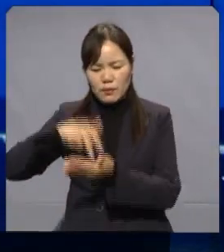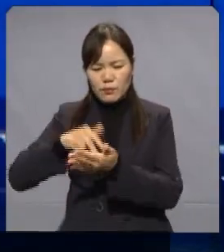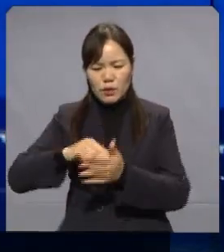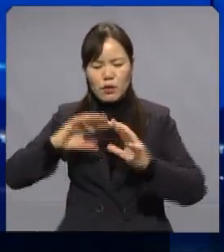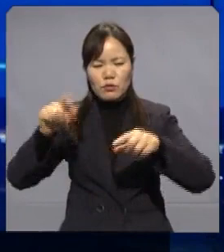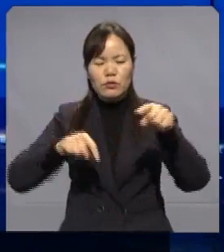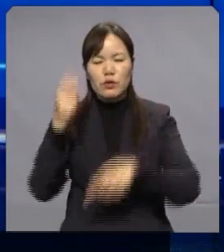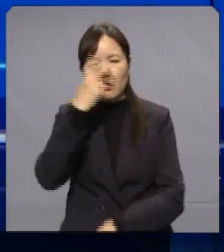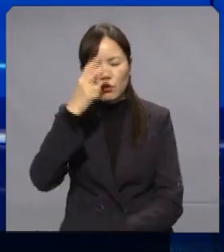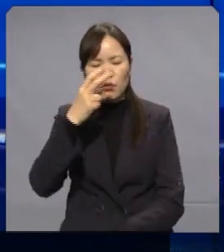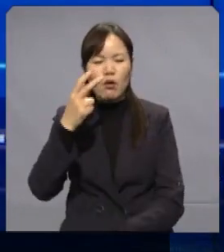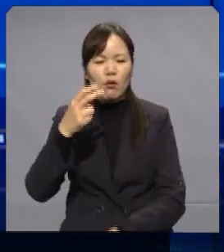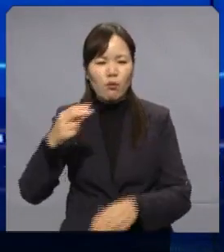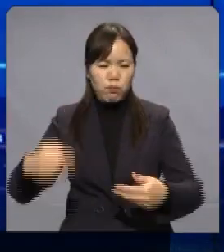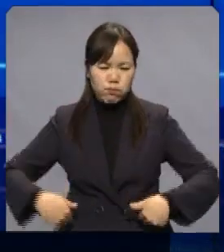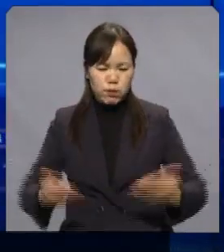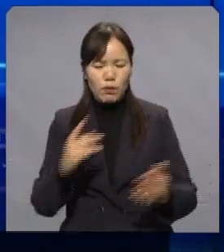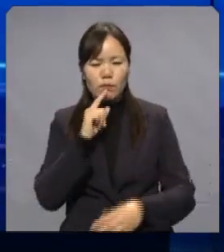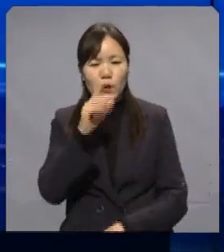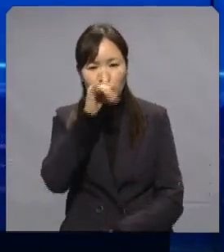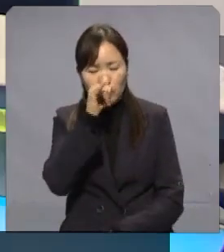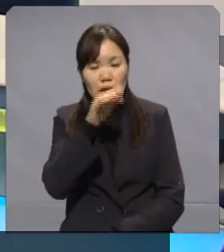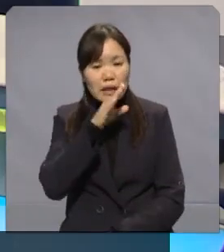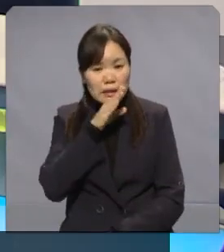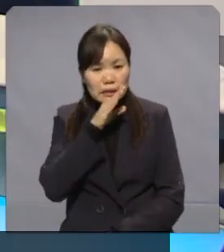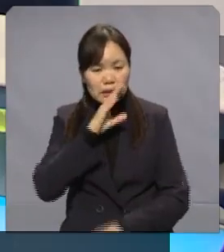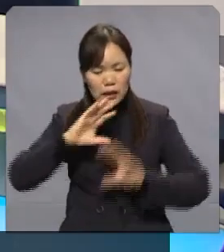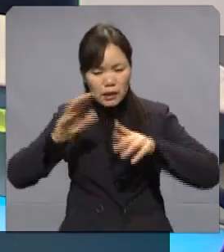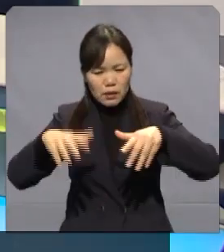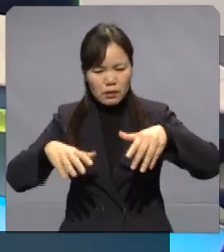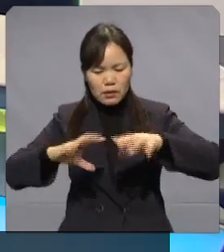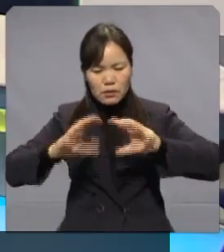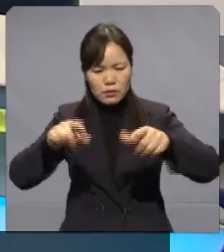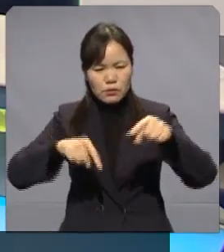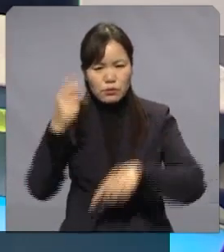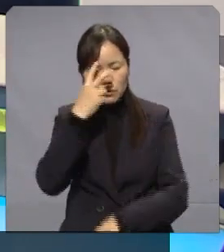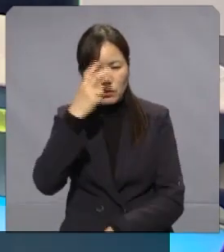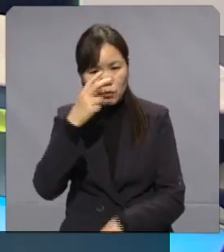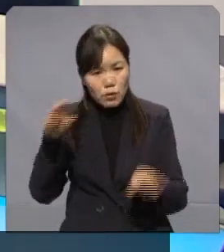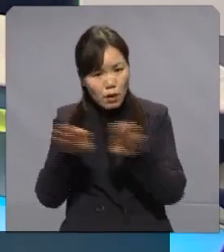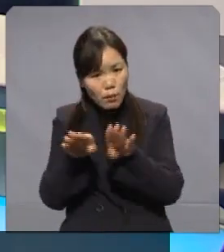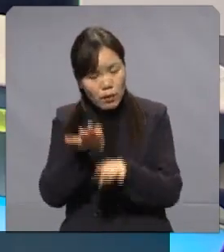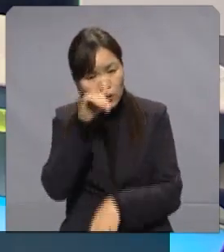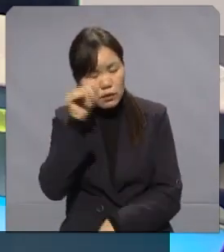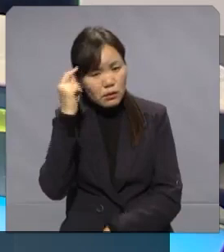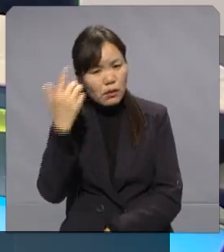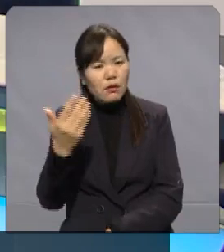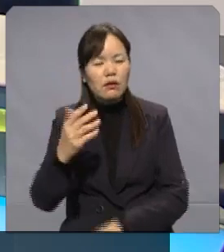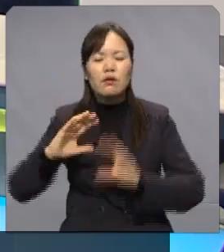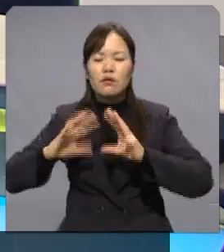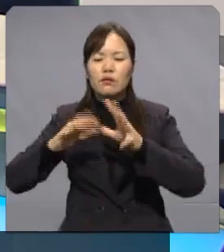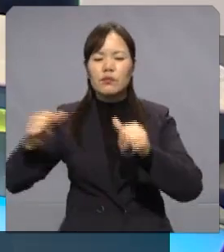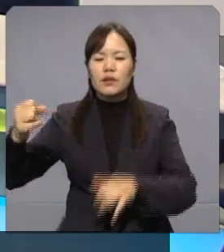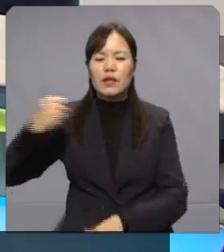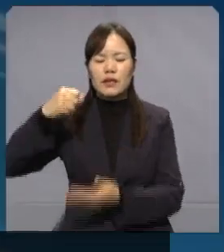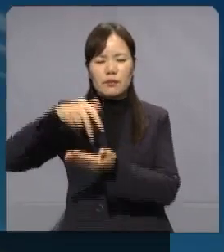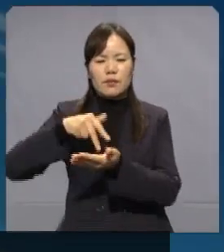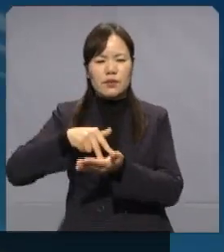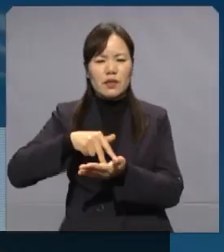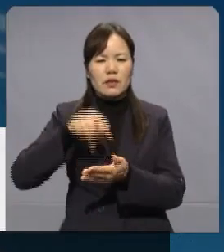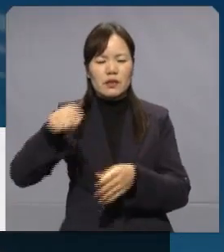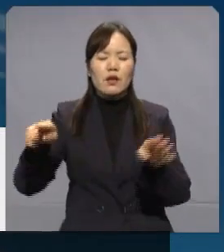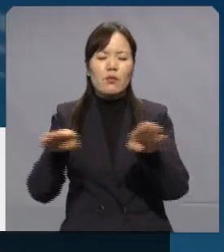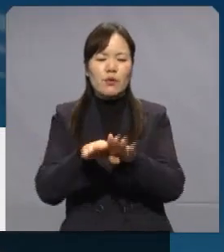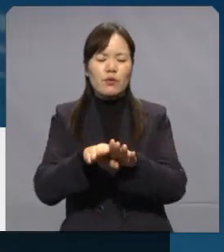이야기들이 나왔었는데 실제로 보이콧까지 이어지면서 맞불을 놓을까요? 국민의힘은 지금 보이콧할 수 있는 명분이